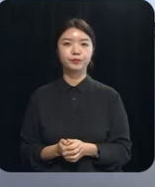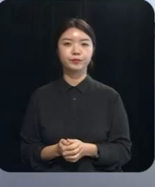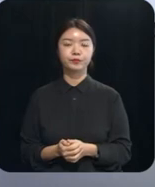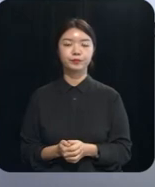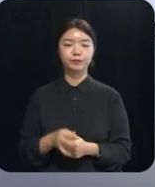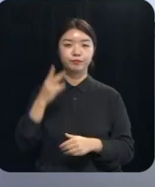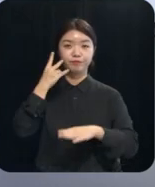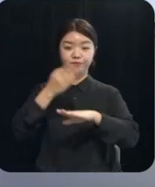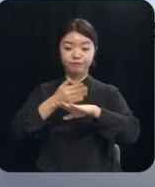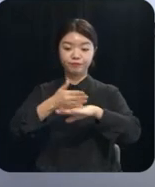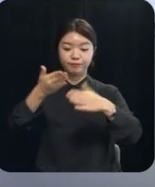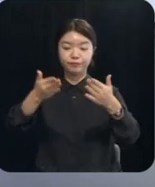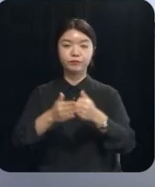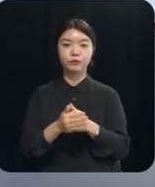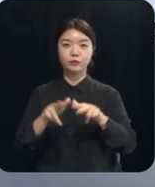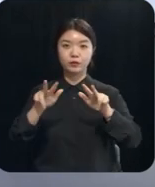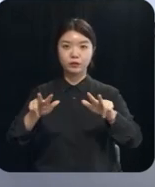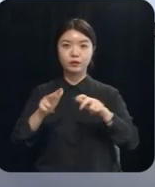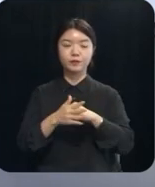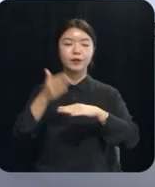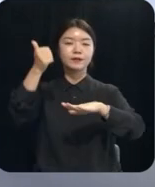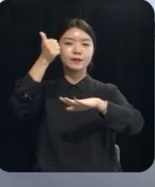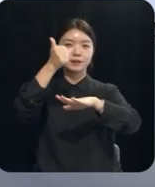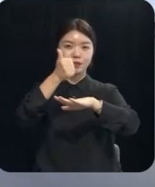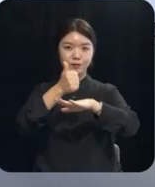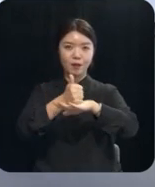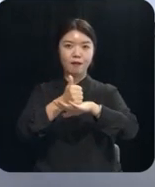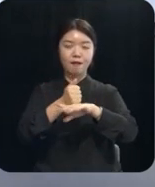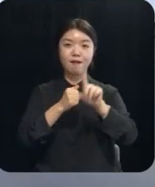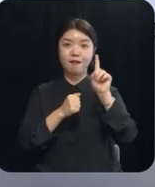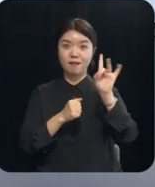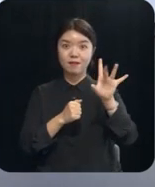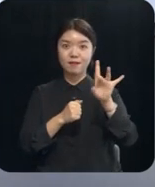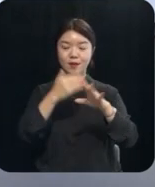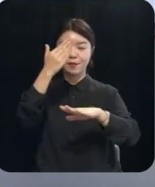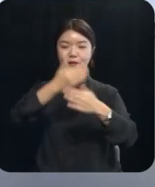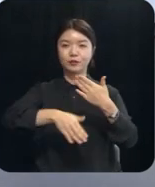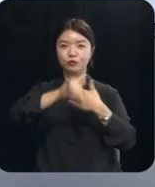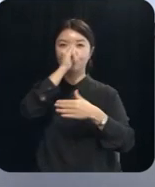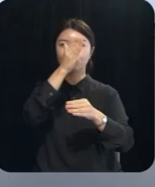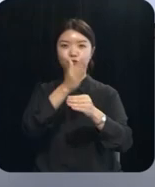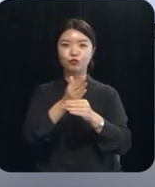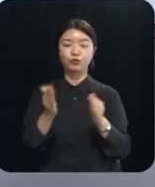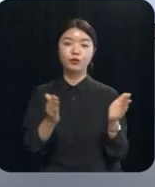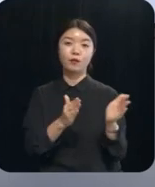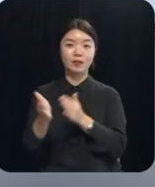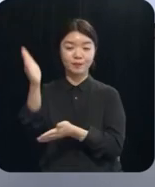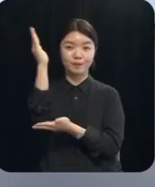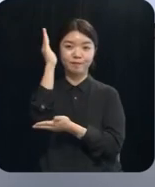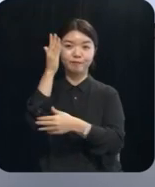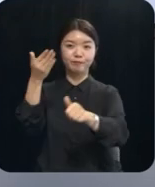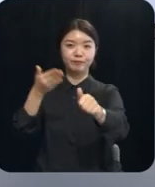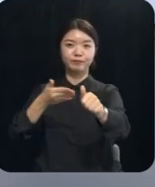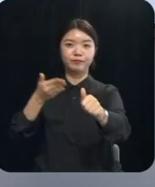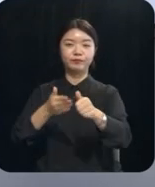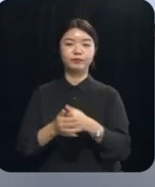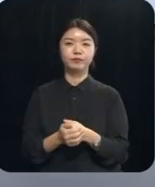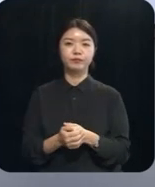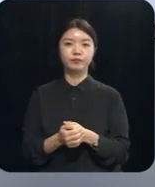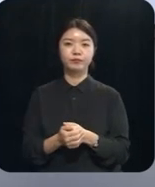네, 감사합니다. 이제 마지막 하나의 질문만 남아 있습니다. 정리 발언 부탁을